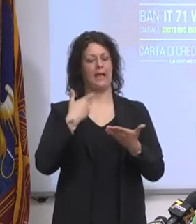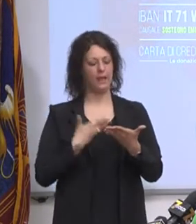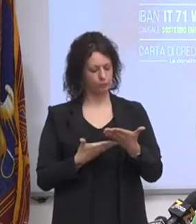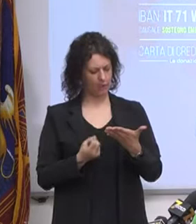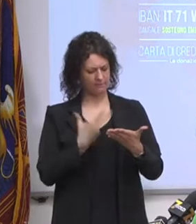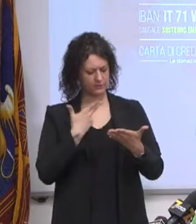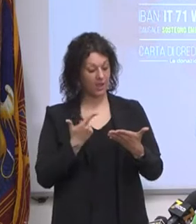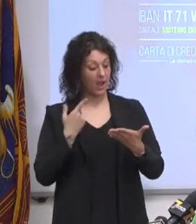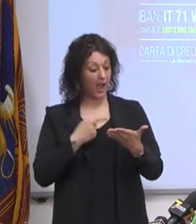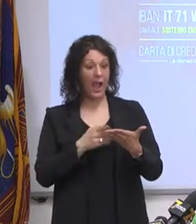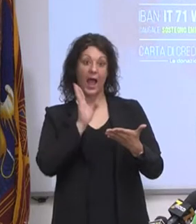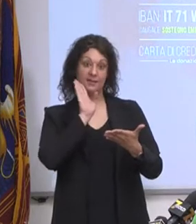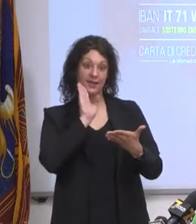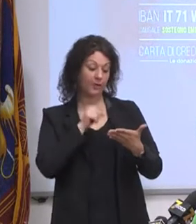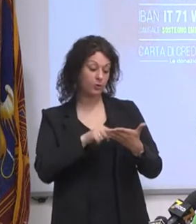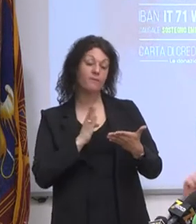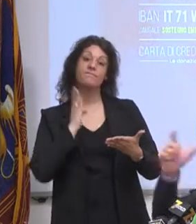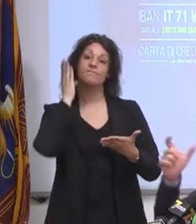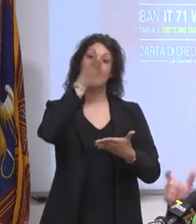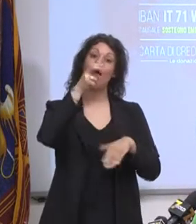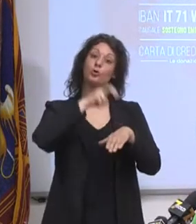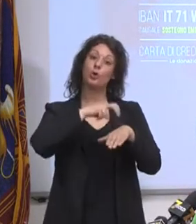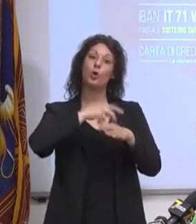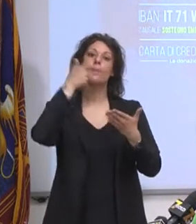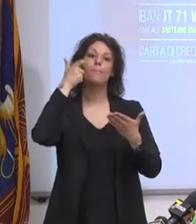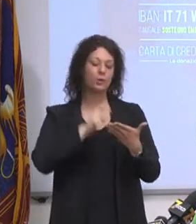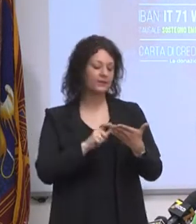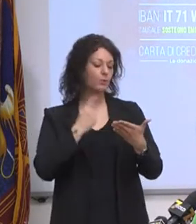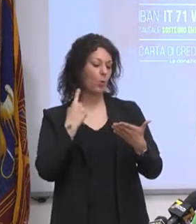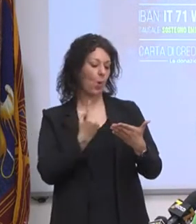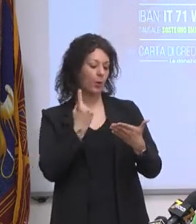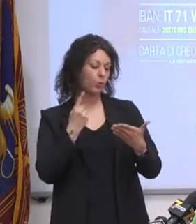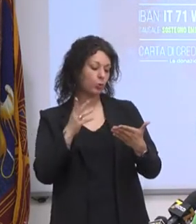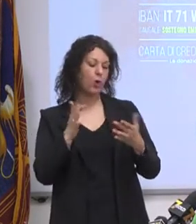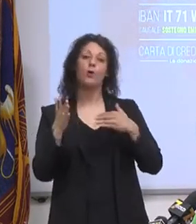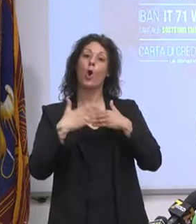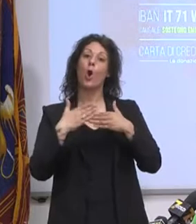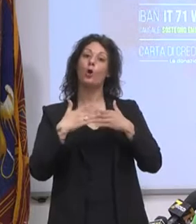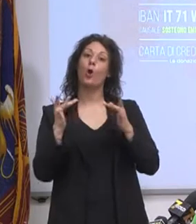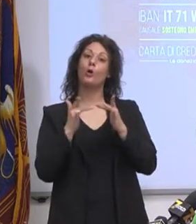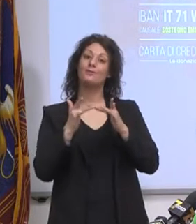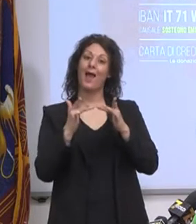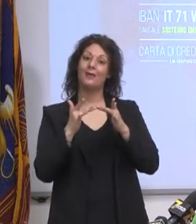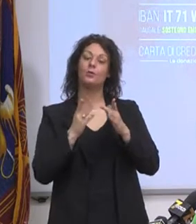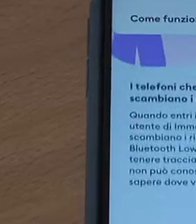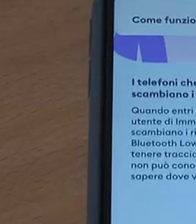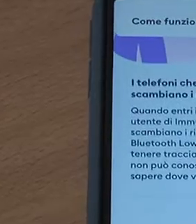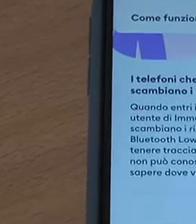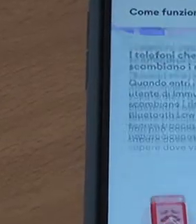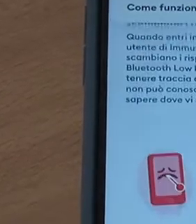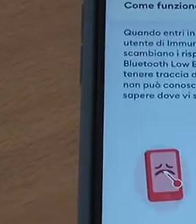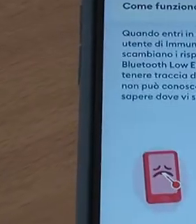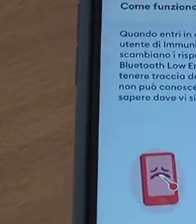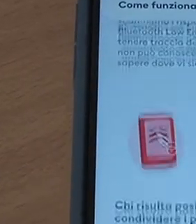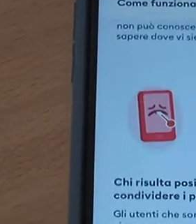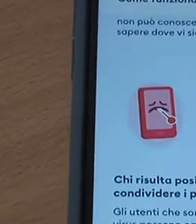Ti guarda, recati dal tuo medico di base perché hai avuto un contatto con positivo. Voi capite che noi non governiamo più questo flusso. Siamo